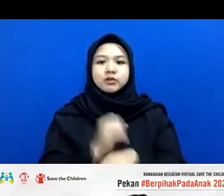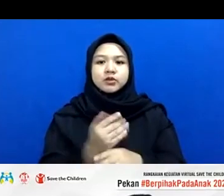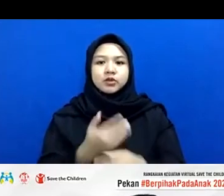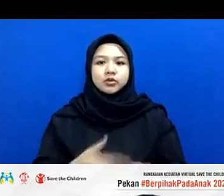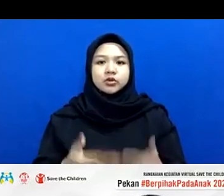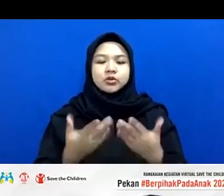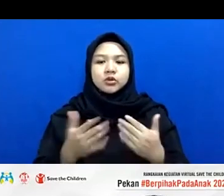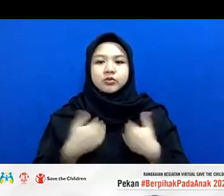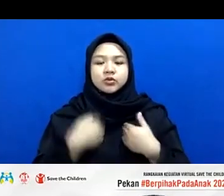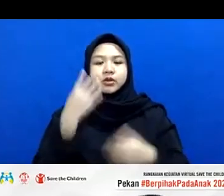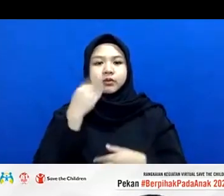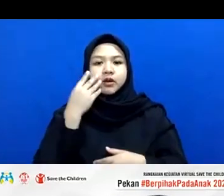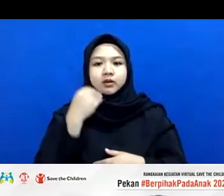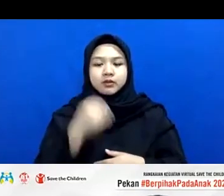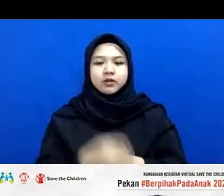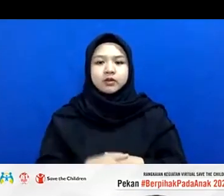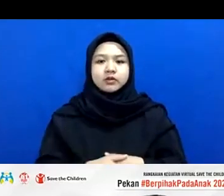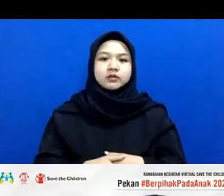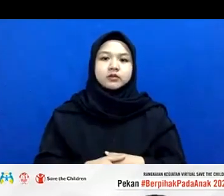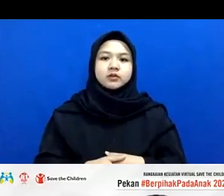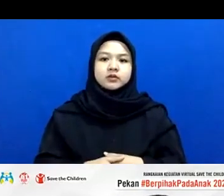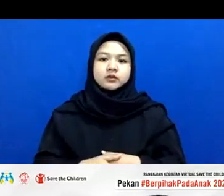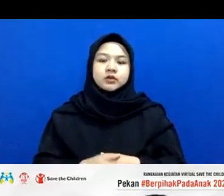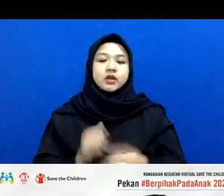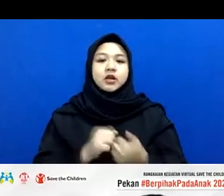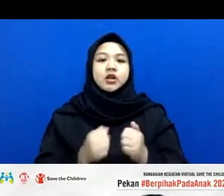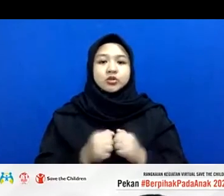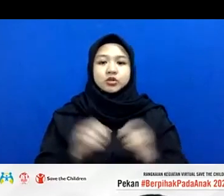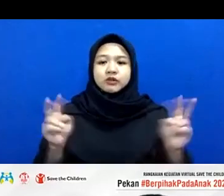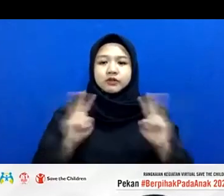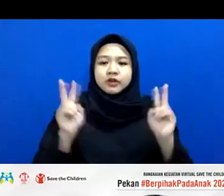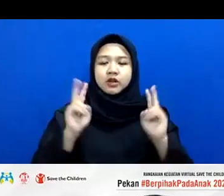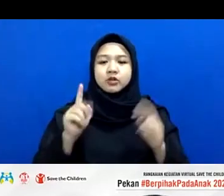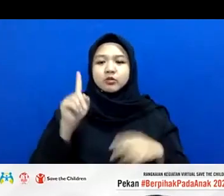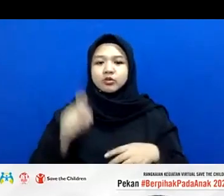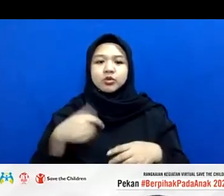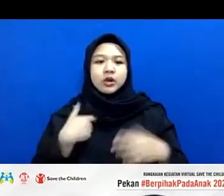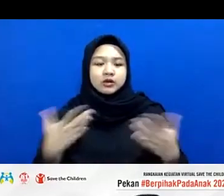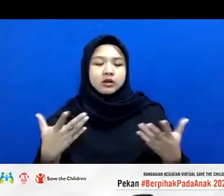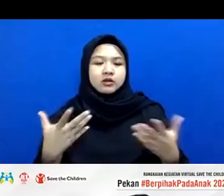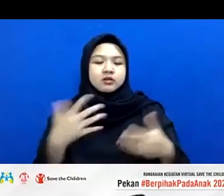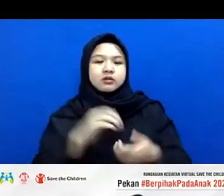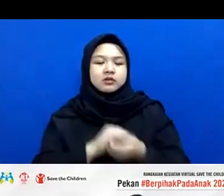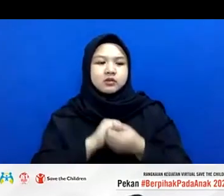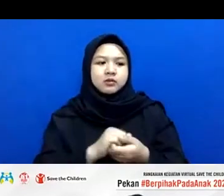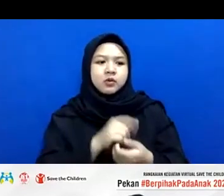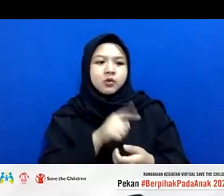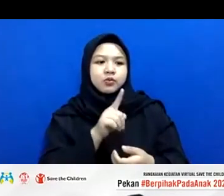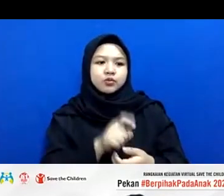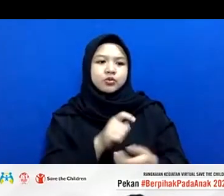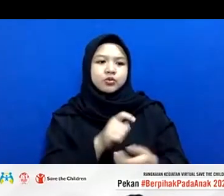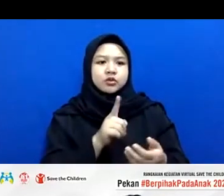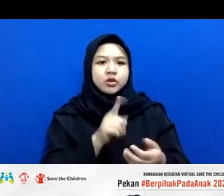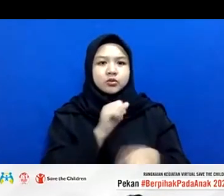punya pengalaman yang itu. Jadi memang kasus viral itu memang dibutuhkan combining satu dengan yang lain. Oh, ini butuh lebih dari satu